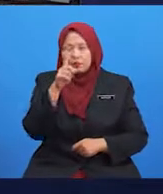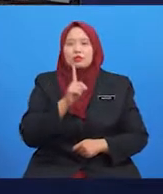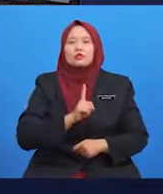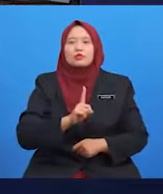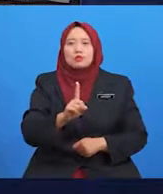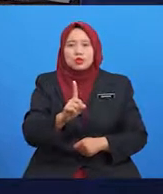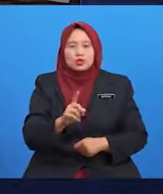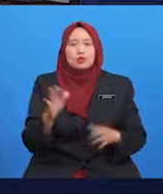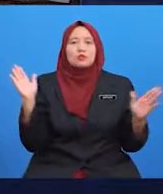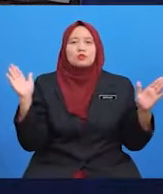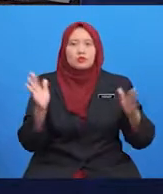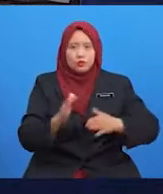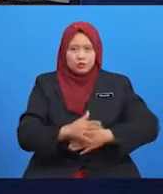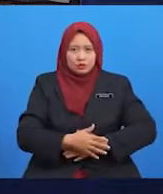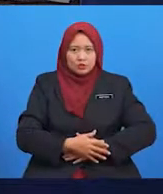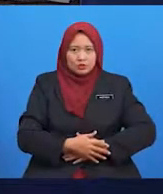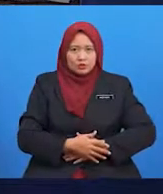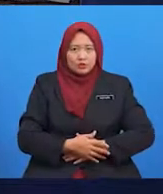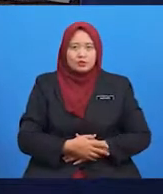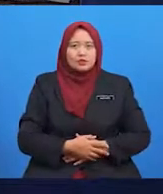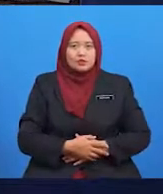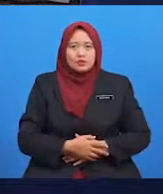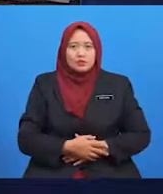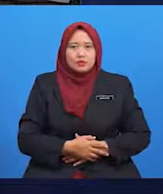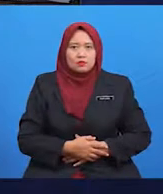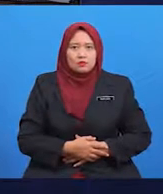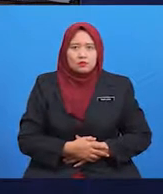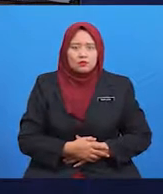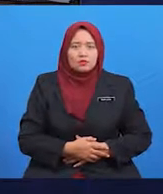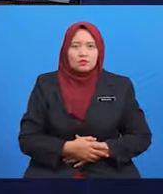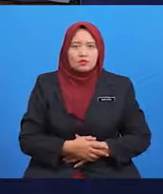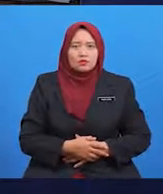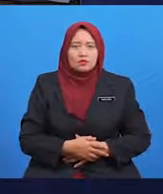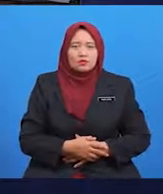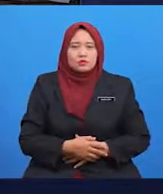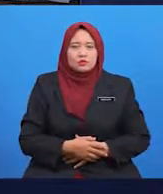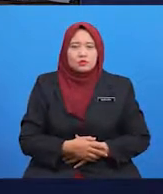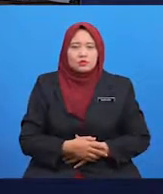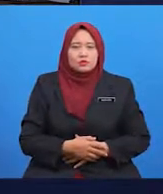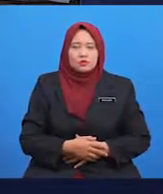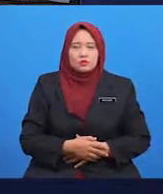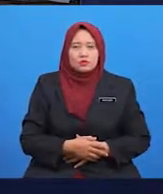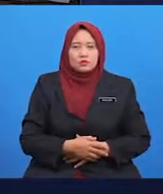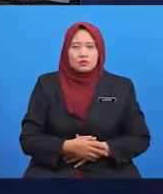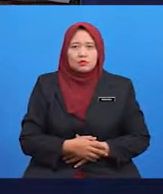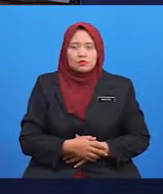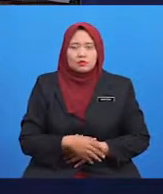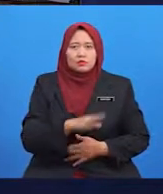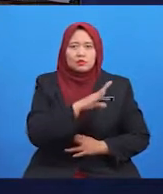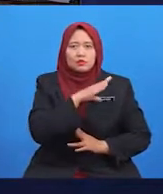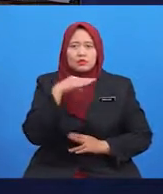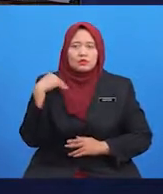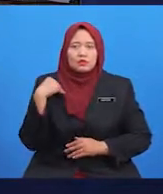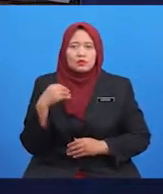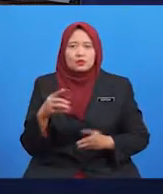menunaikan solat. Selain menjadi tempat pertemuan umat Islam untuk melakukan